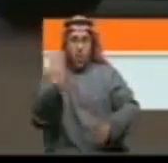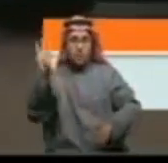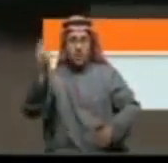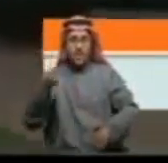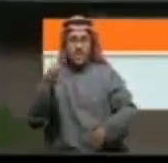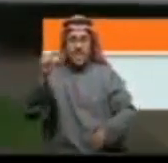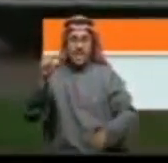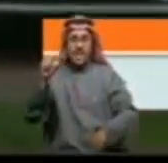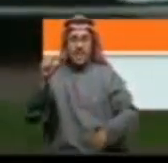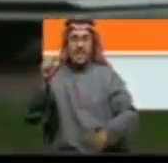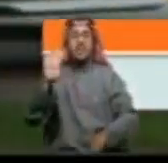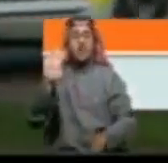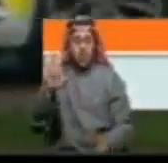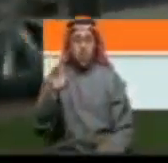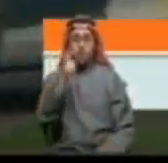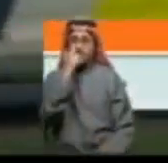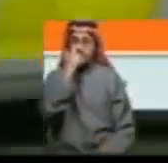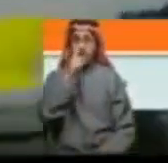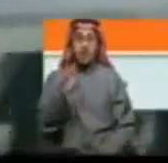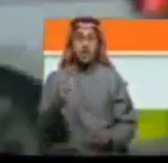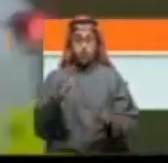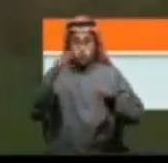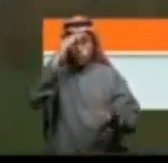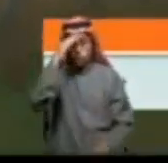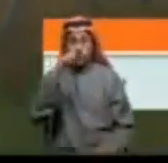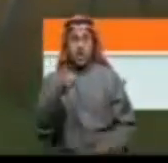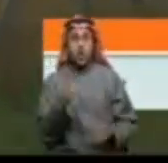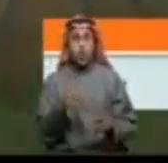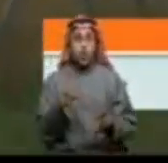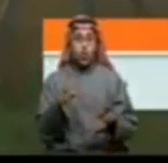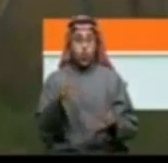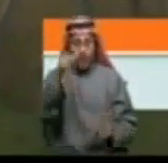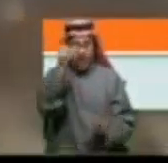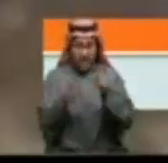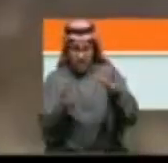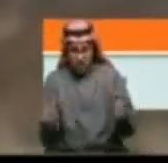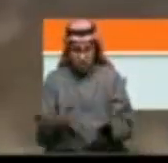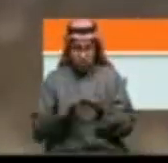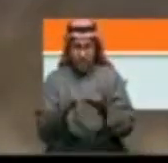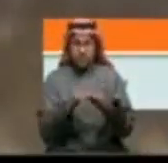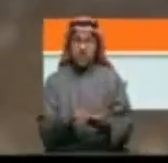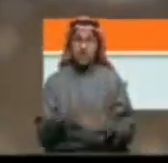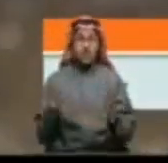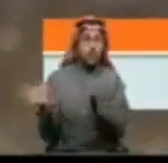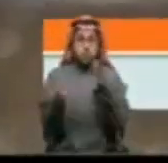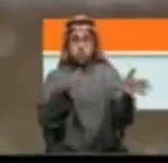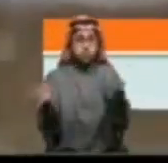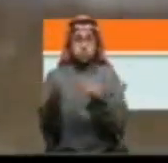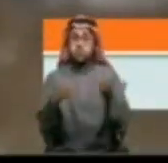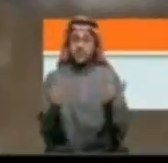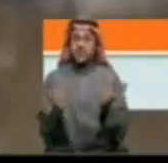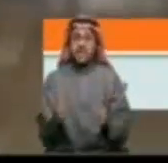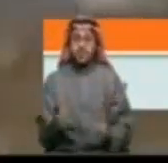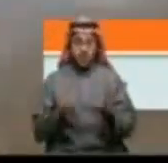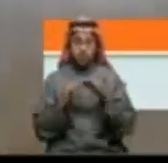6:35 بتوقيت غرينتش، مضيفة أن الشرطة وعمال الإنقاذ في الموقع. وصعبت عاصفة قوية وصول